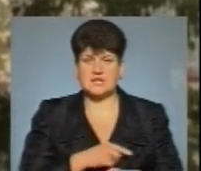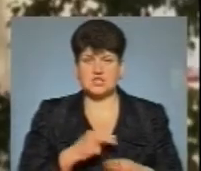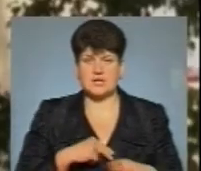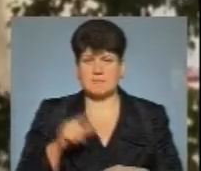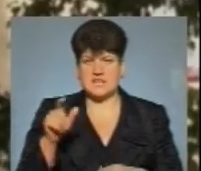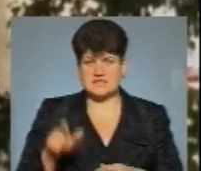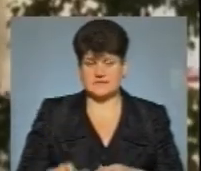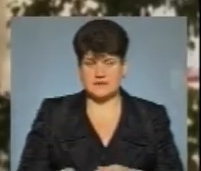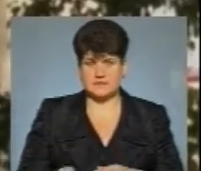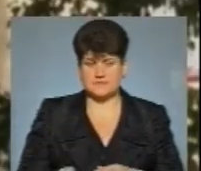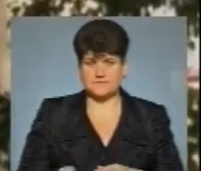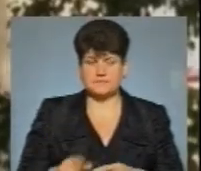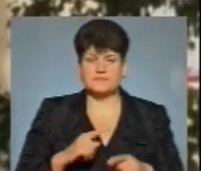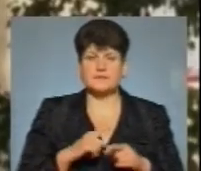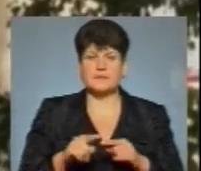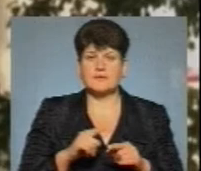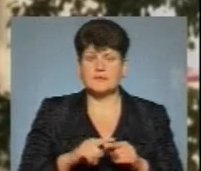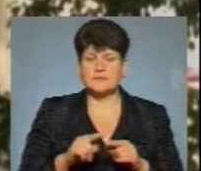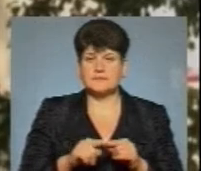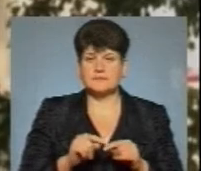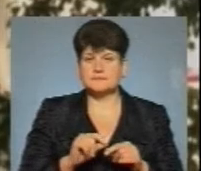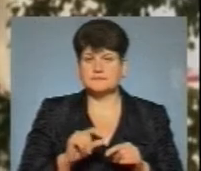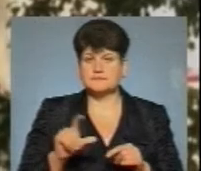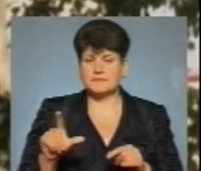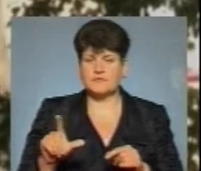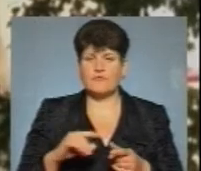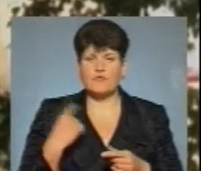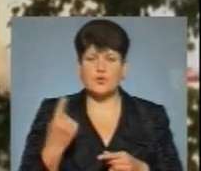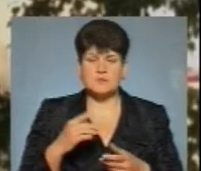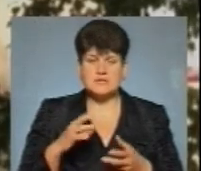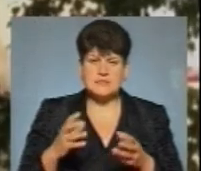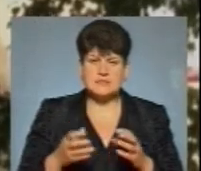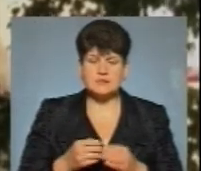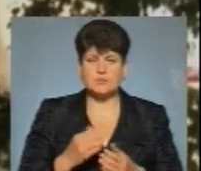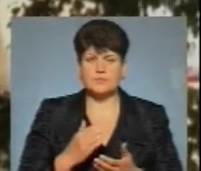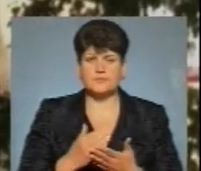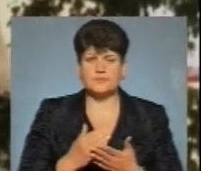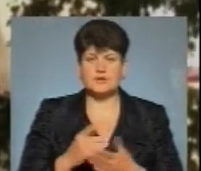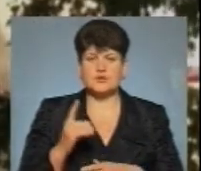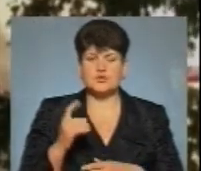працівник. Інтенсивний показник на загал по області складає